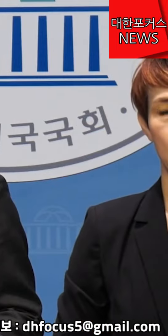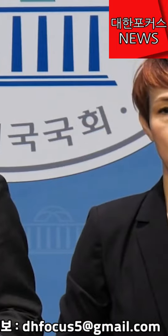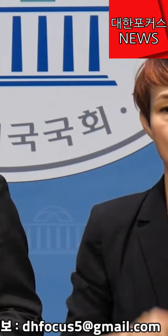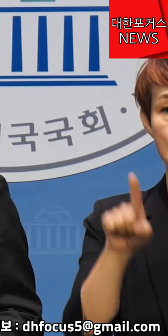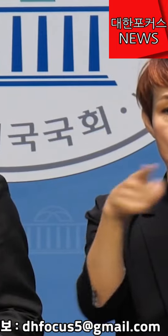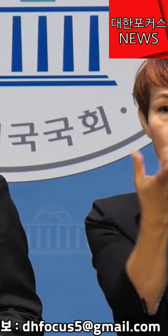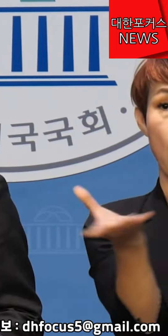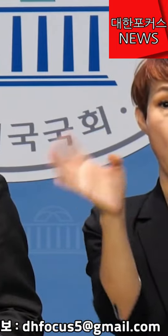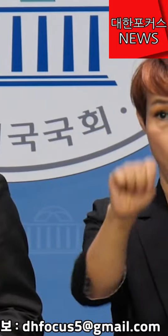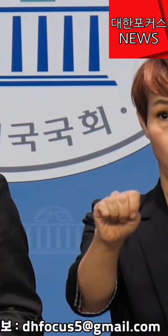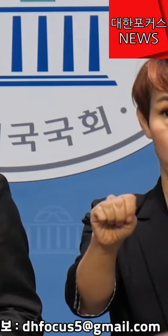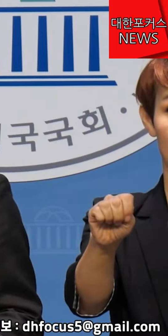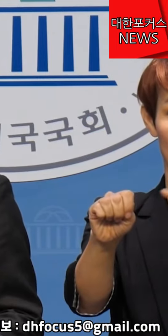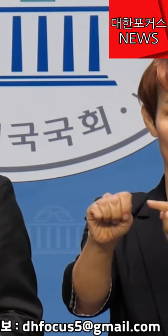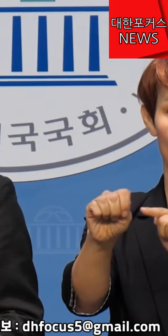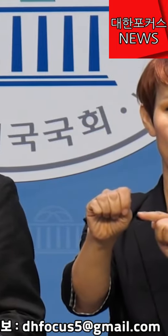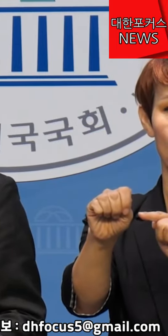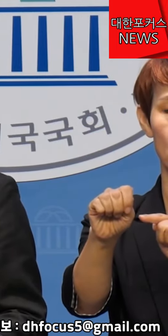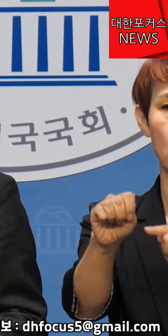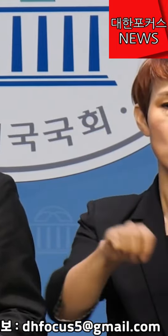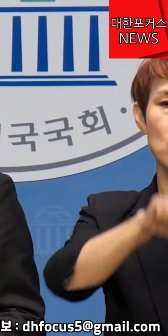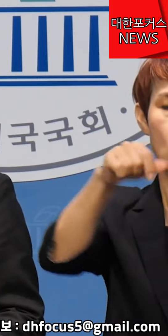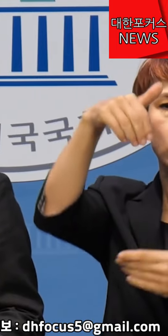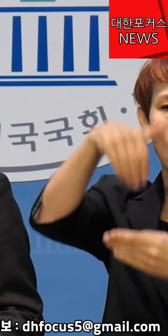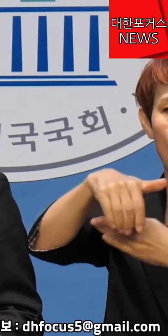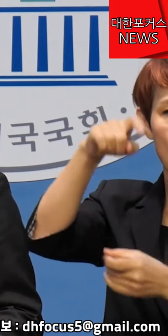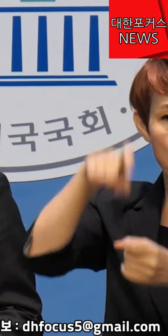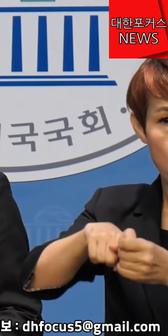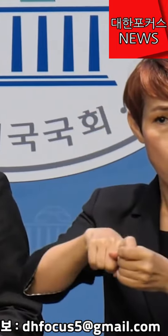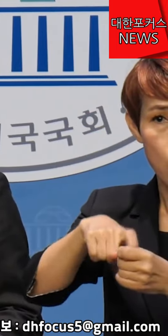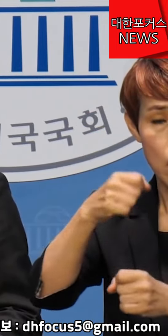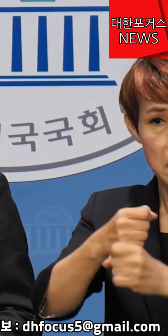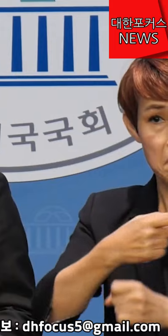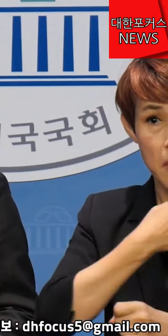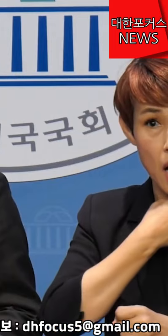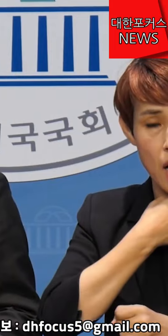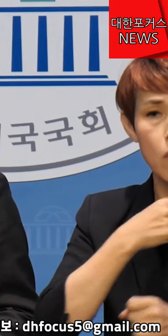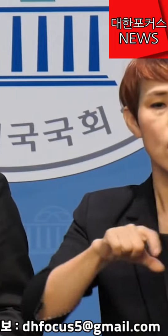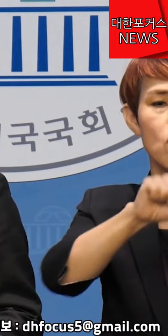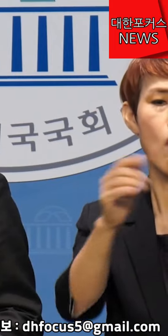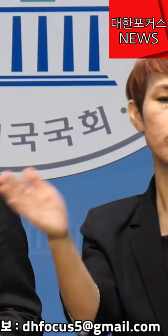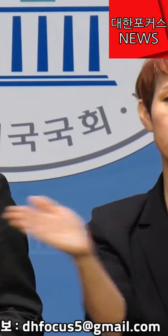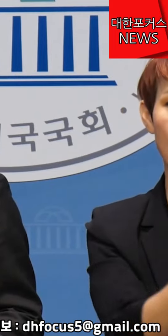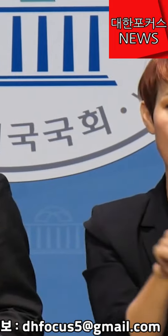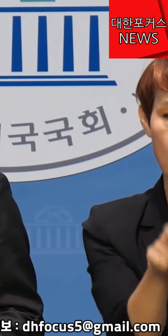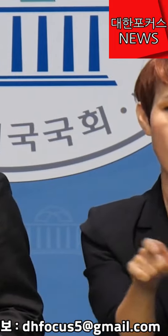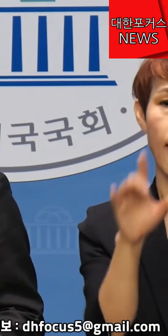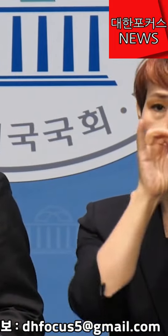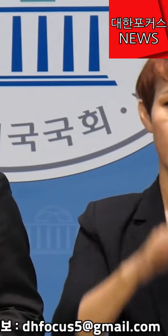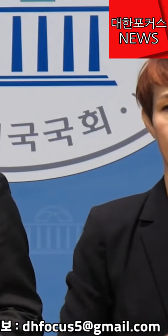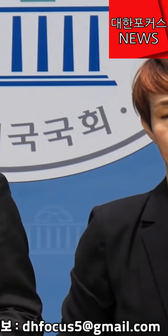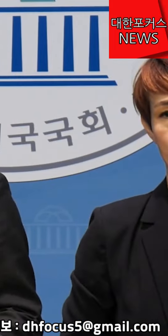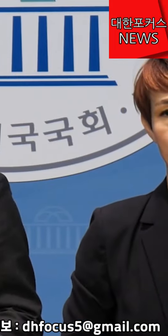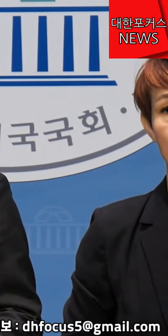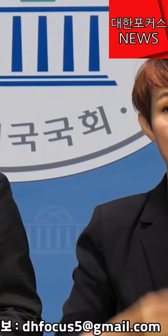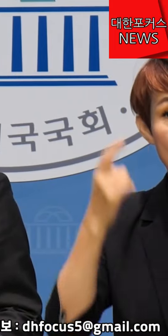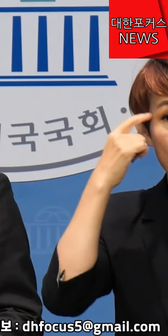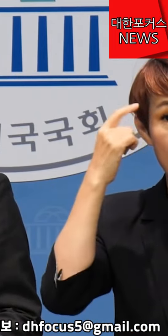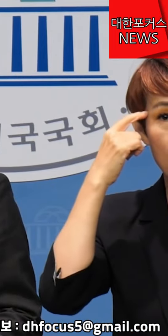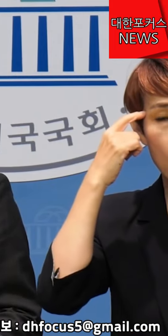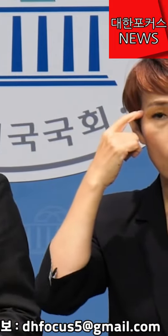100억 원이라는 이 돈이 6월 선거를 위한 선거자금이 되기 위해서는 6월부터라는 말이 없어야 합니다. 그